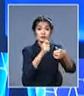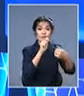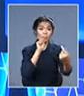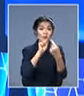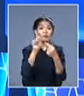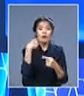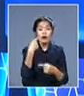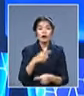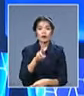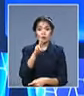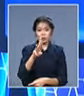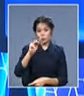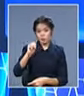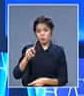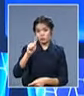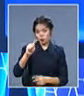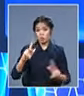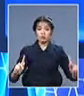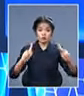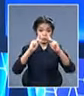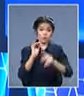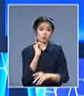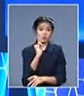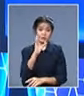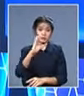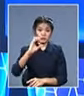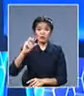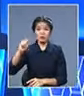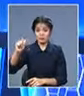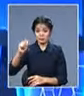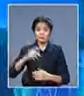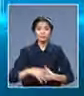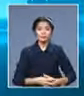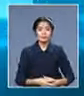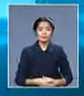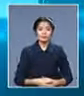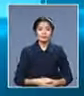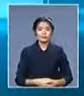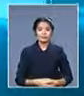การกระทรวง ICT ติดตามใน IT 24ชั่วโมงครับ